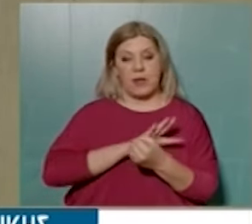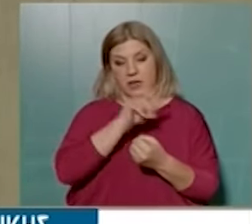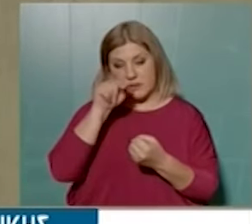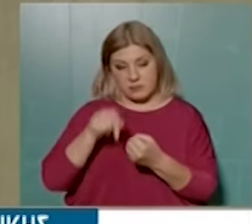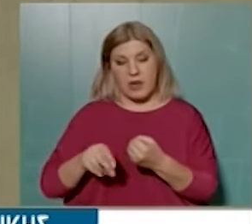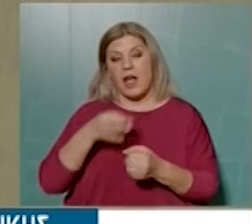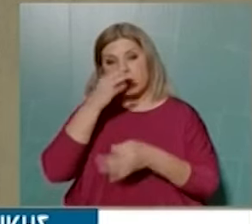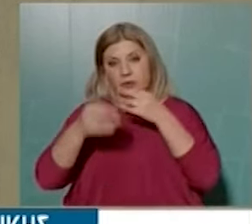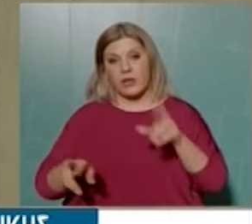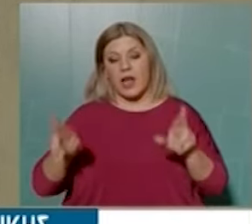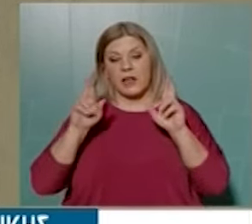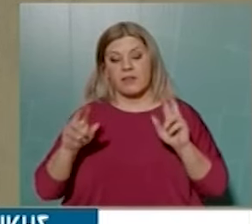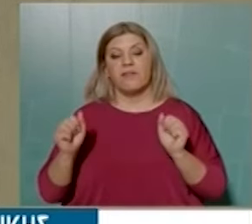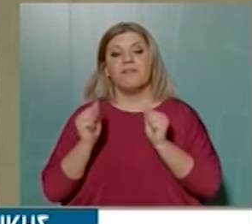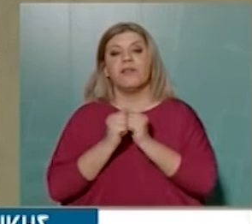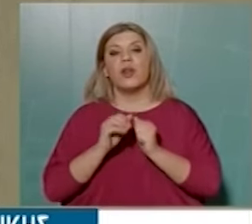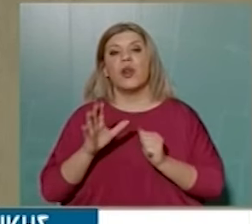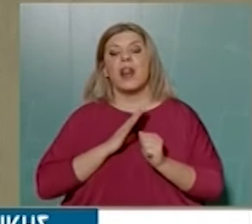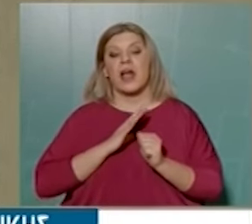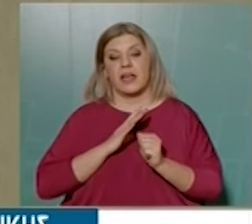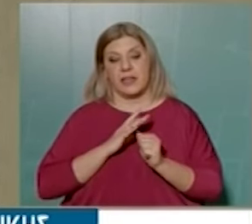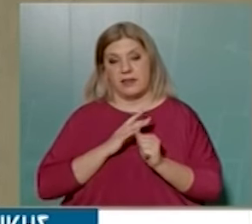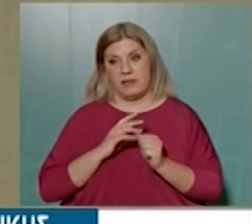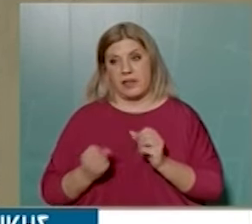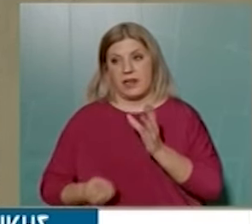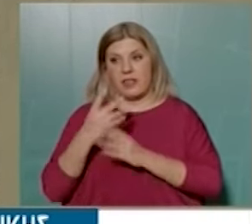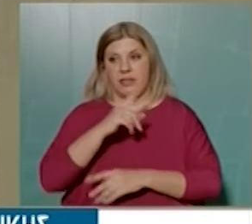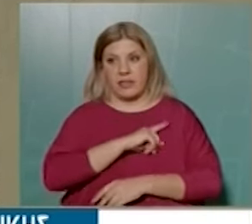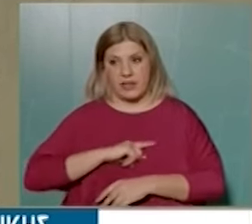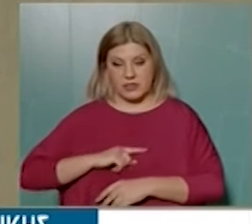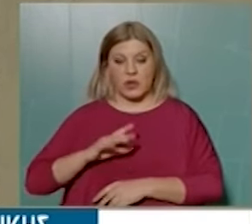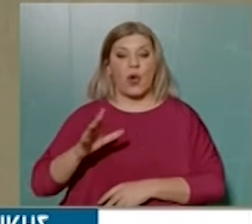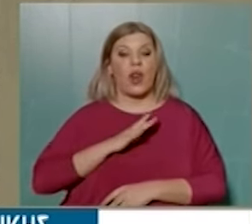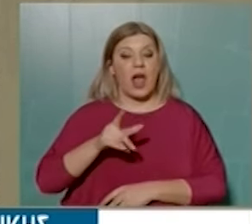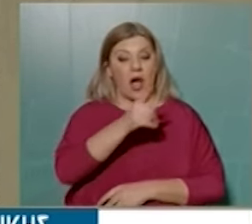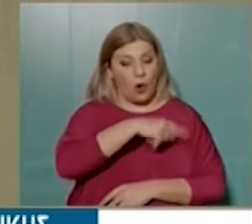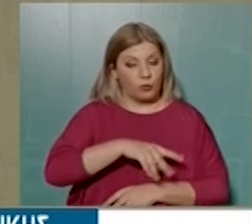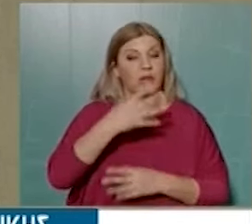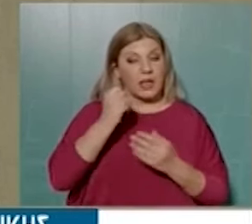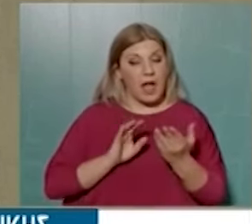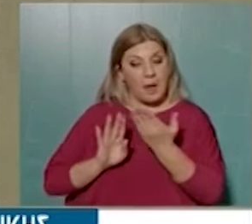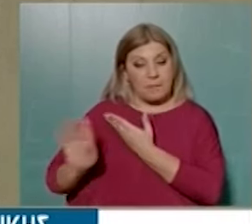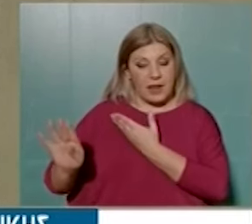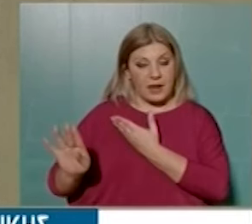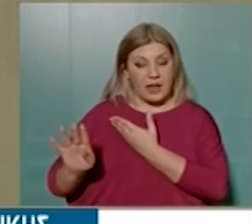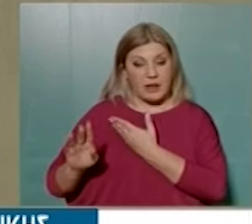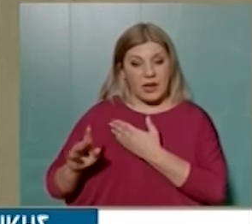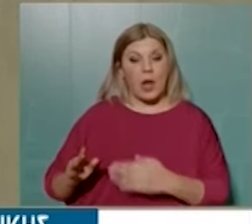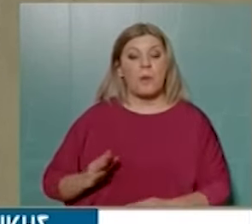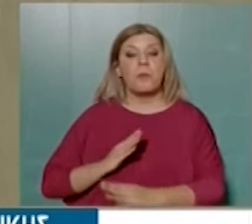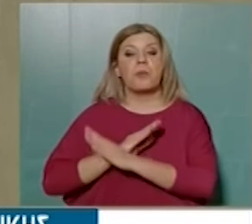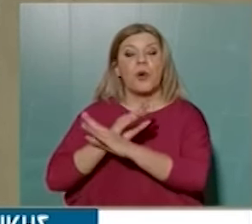εκφράζουν ελπίδες για φιλολαϊκή πολιτική από τη νέα διοίκηση ο λαός έχει λοιπόν απέναντί του ένα μπλοκ